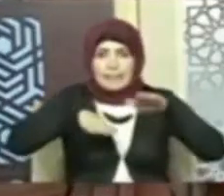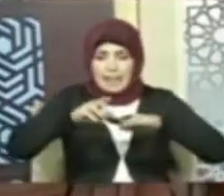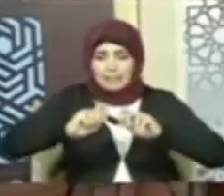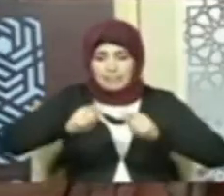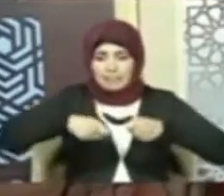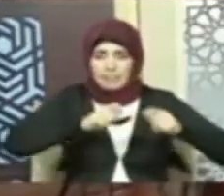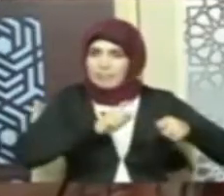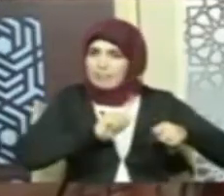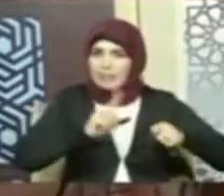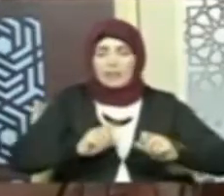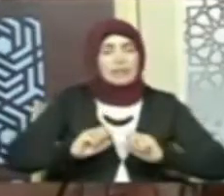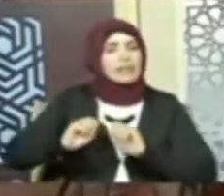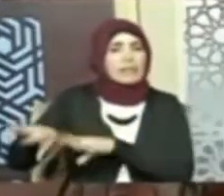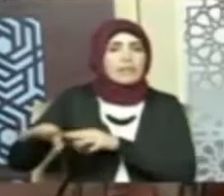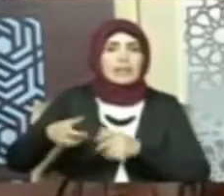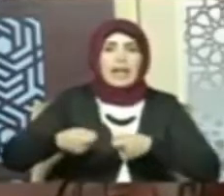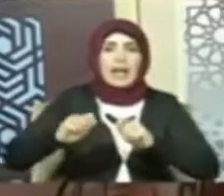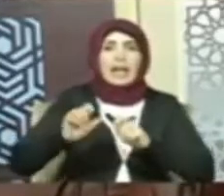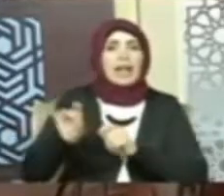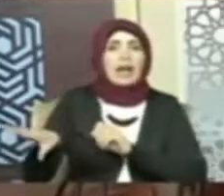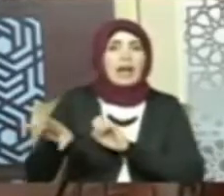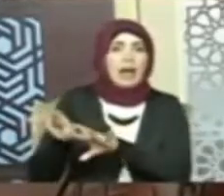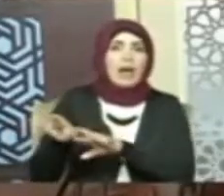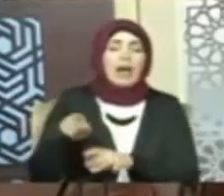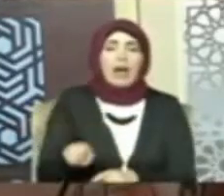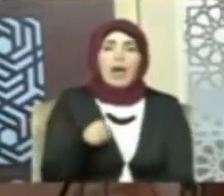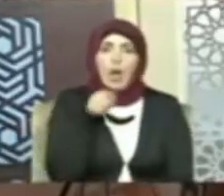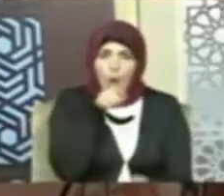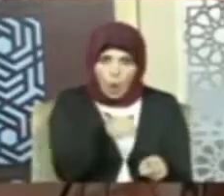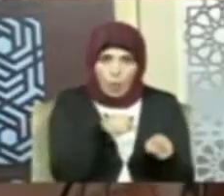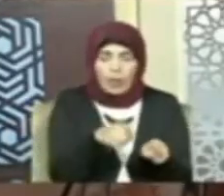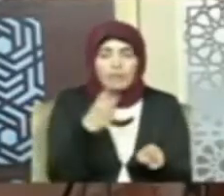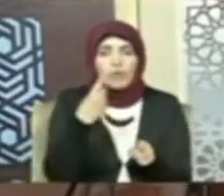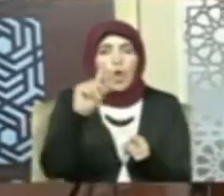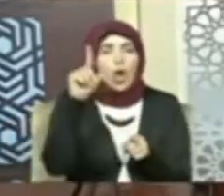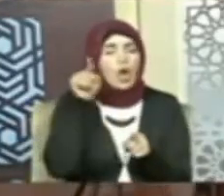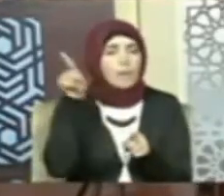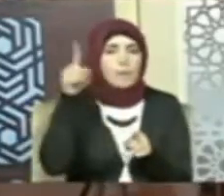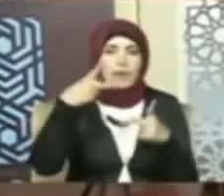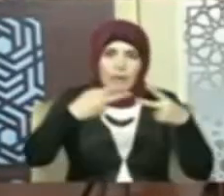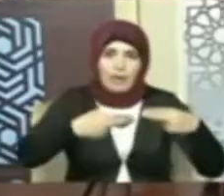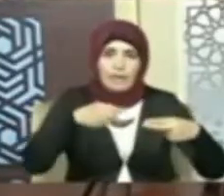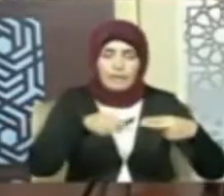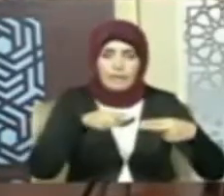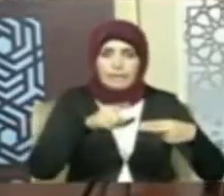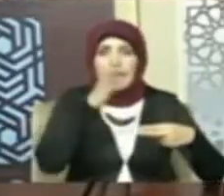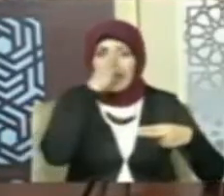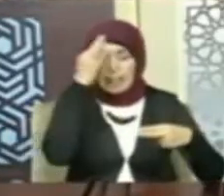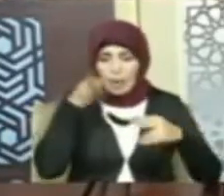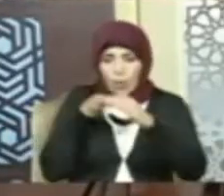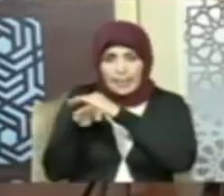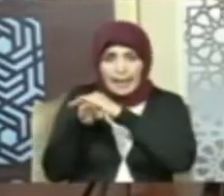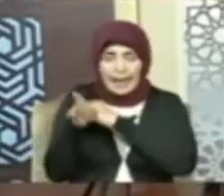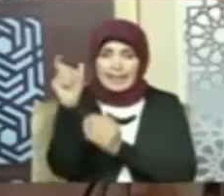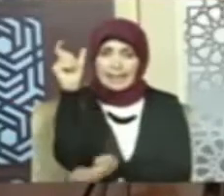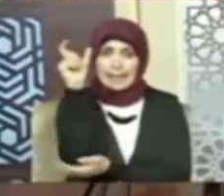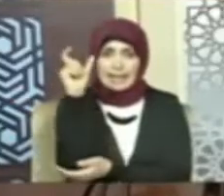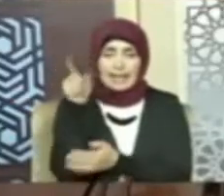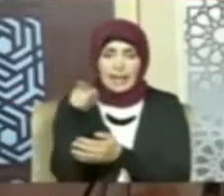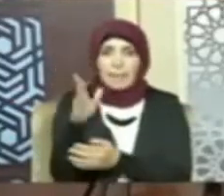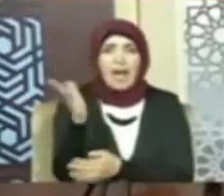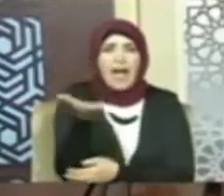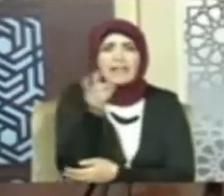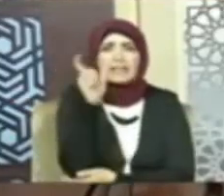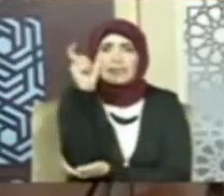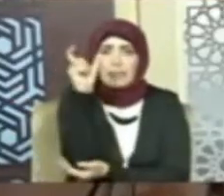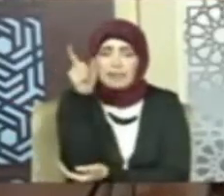هذه حرمة الله، وكل المساجد بيوت الله. فإذا دخلت بيته فعظم